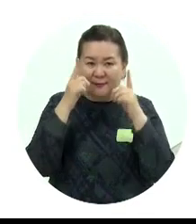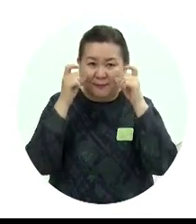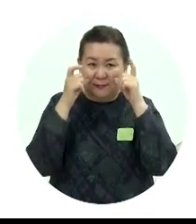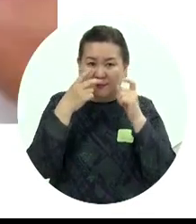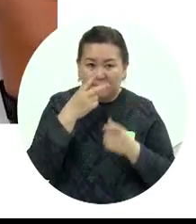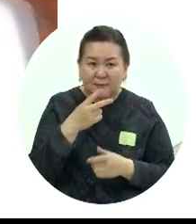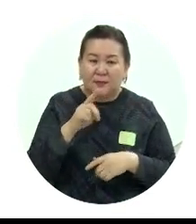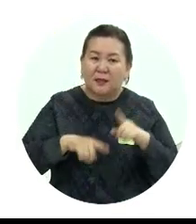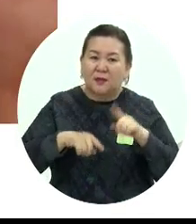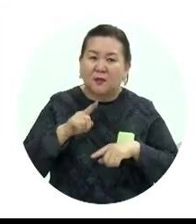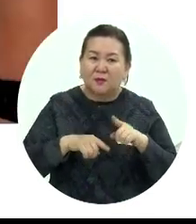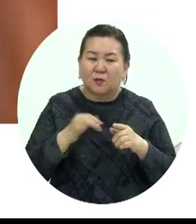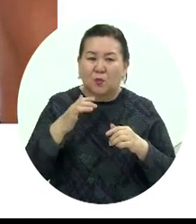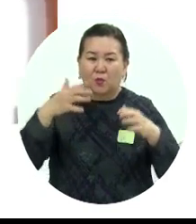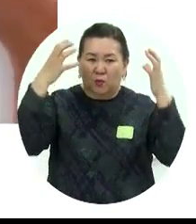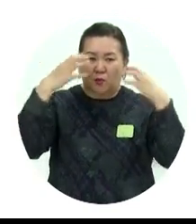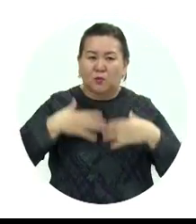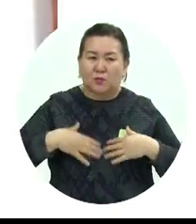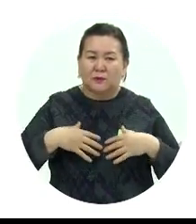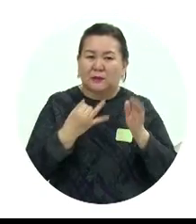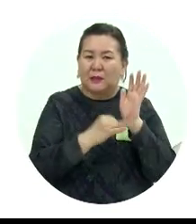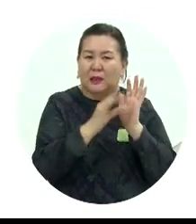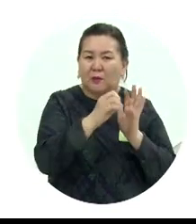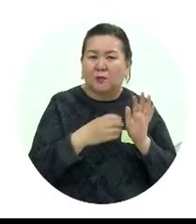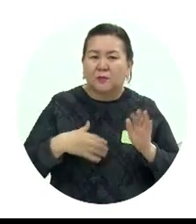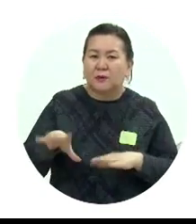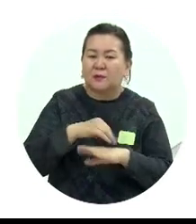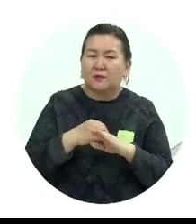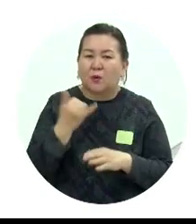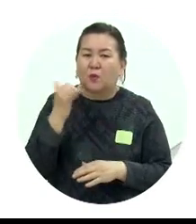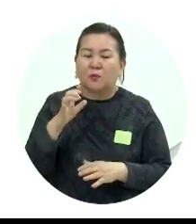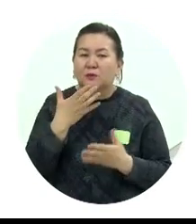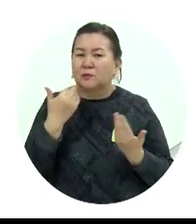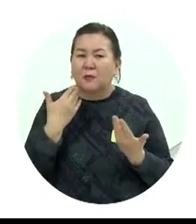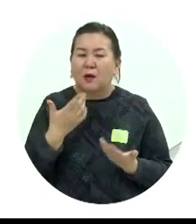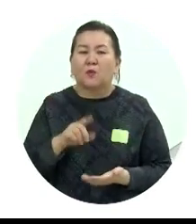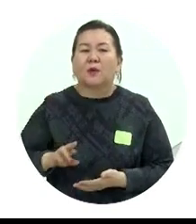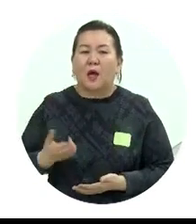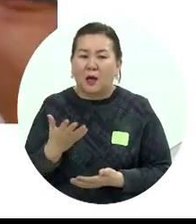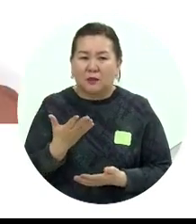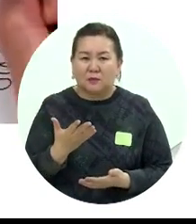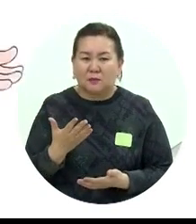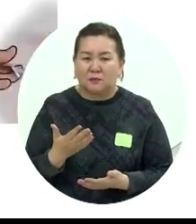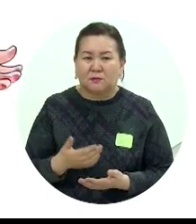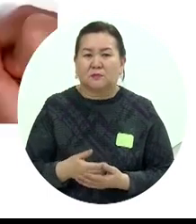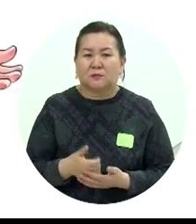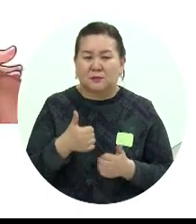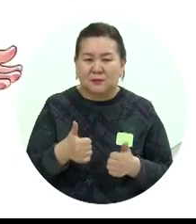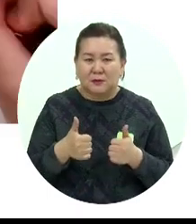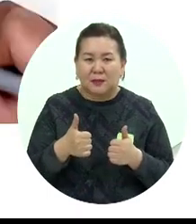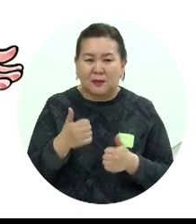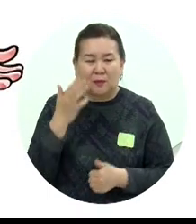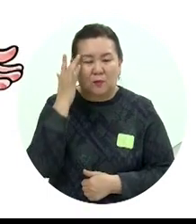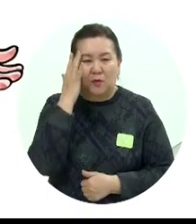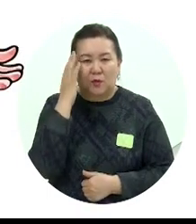71% ус эзэлдэг юм бол за бид яагаад усны хомсдолд орж байна вэ? За та бүхэн өмнө